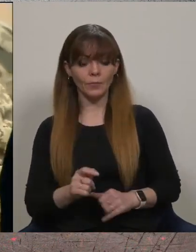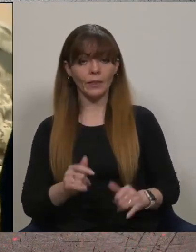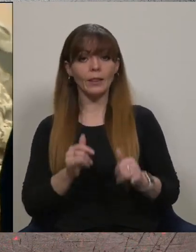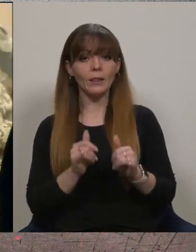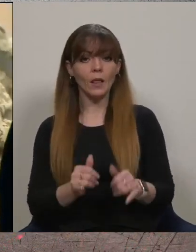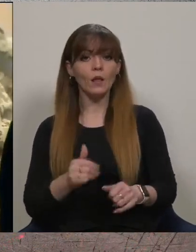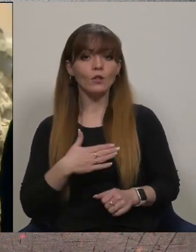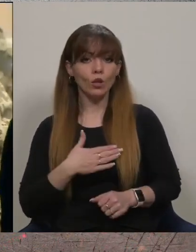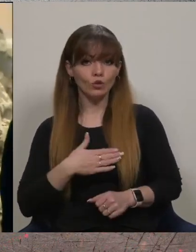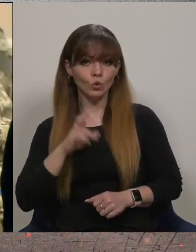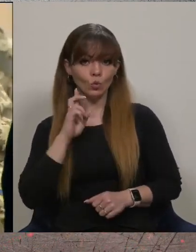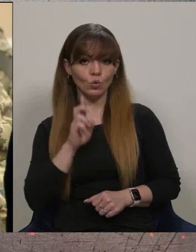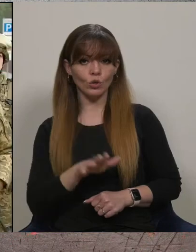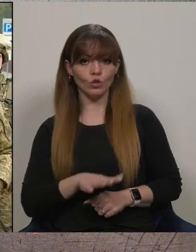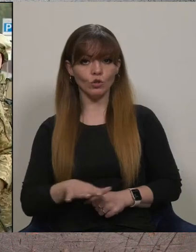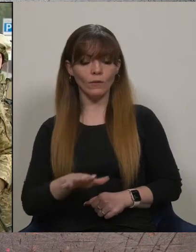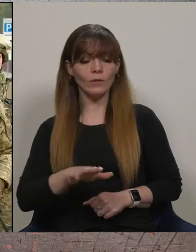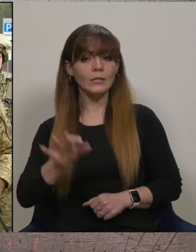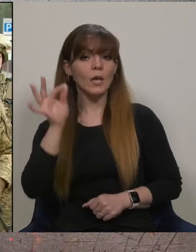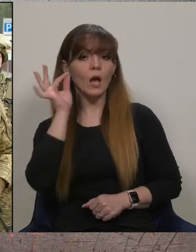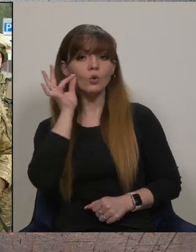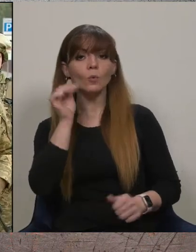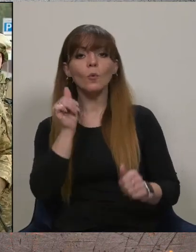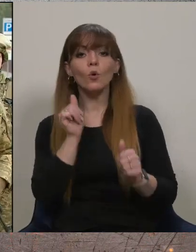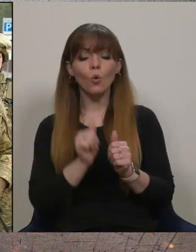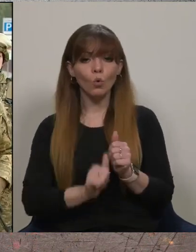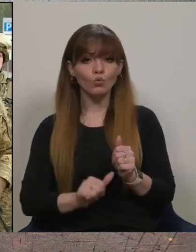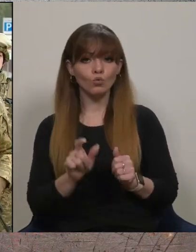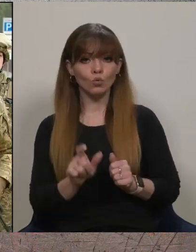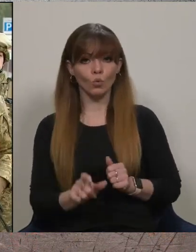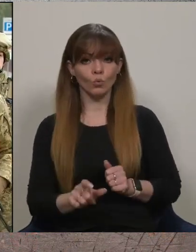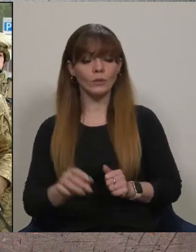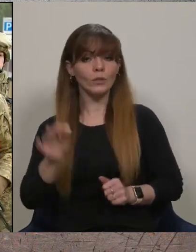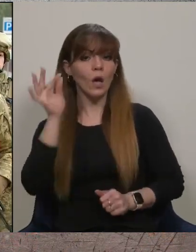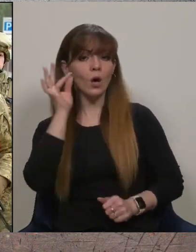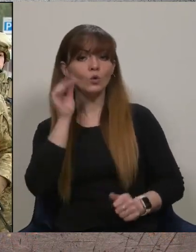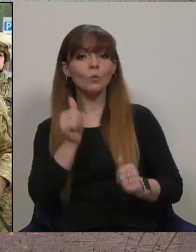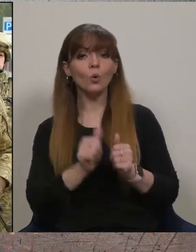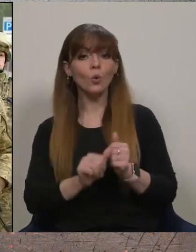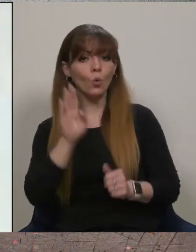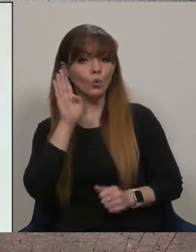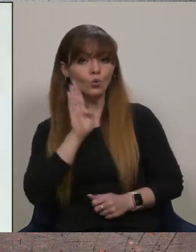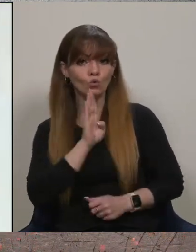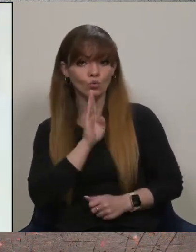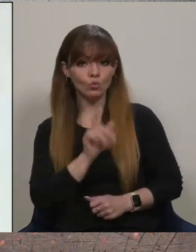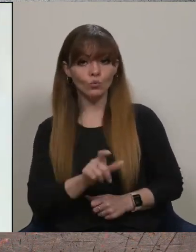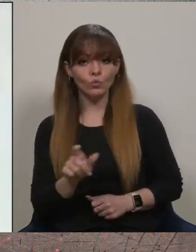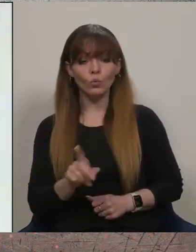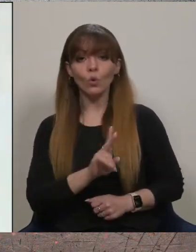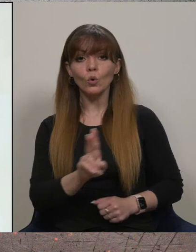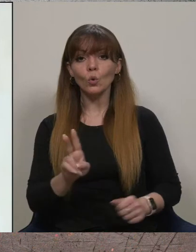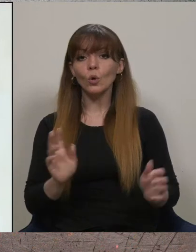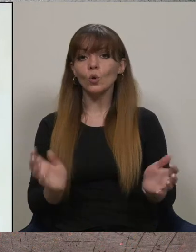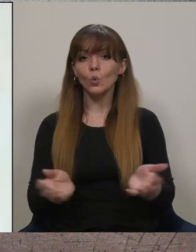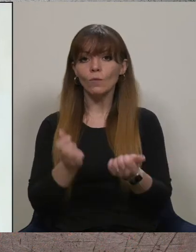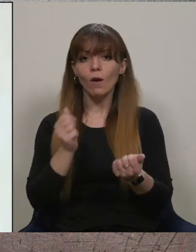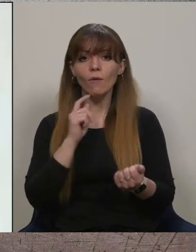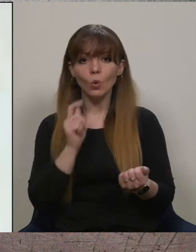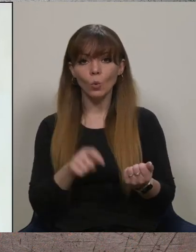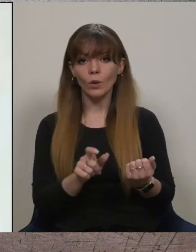нашої держави. Згадуємо кожного, згадуємо кожну, хто рятував